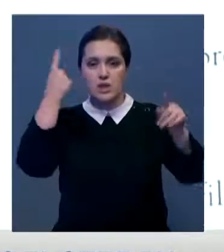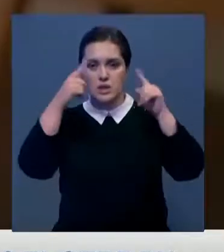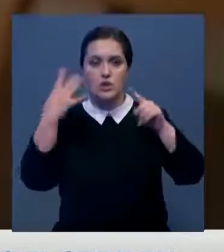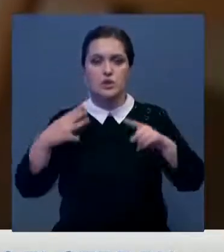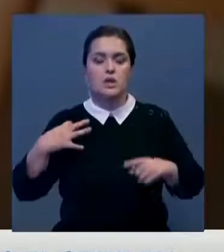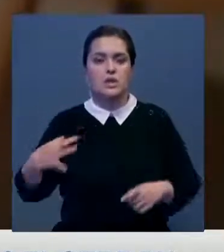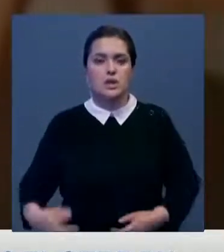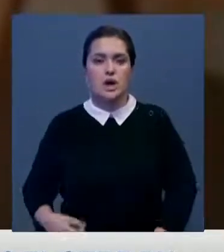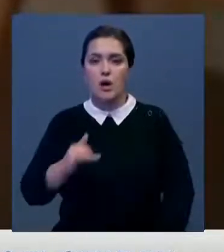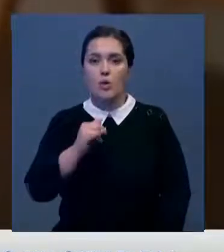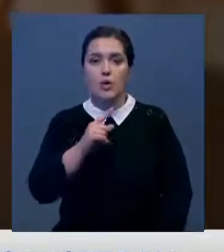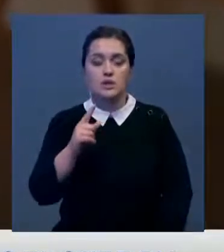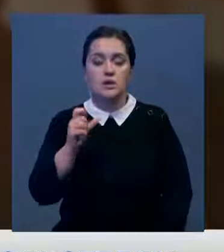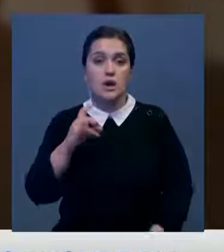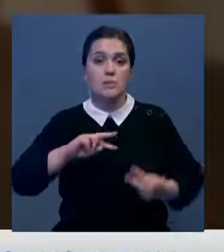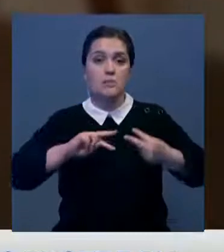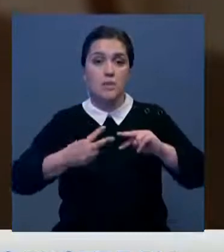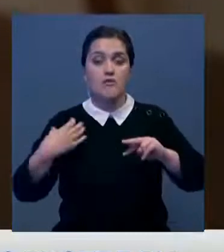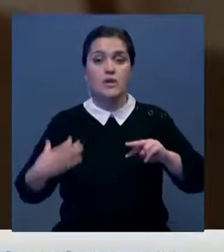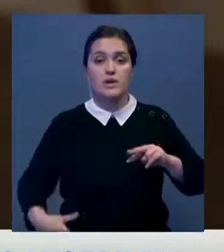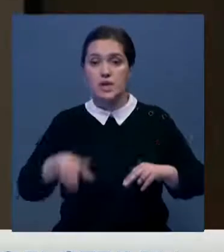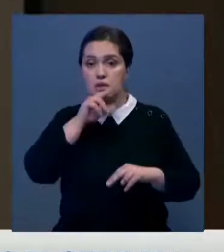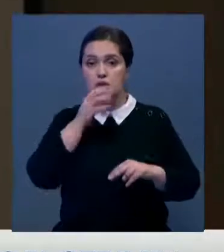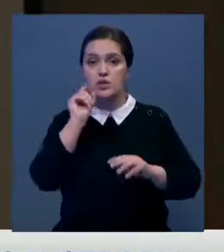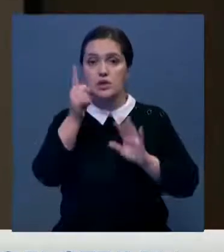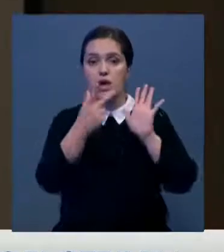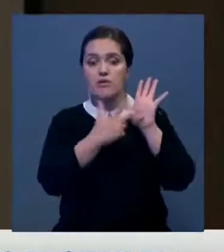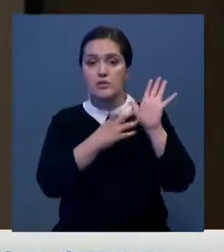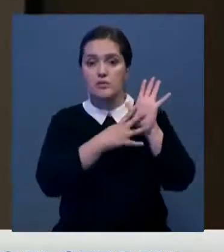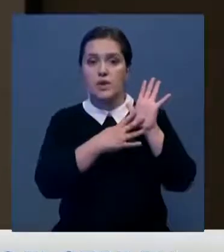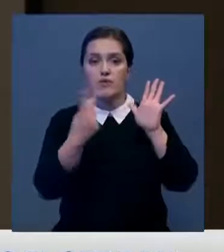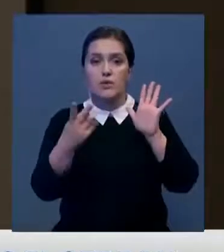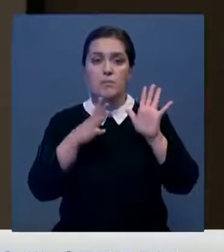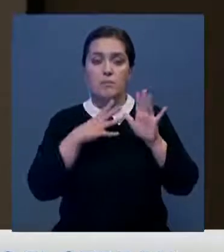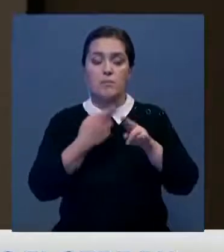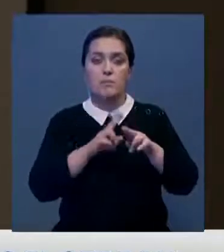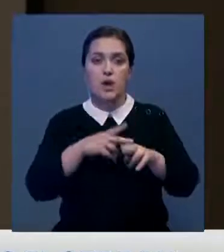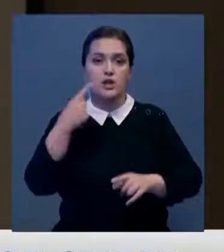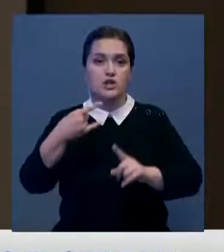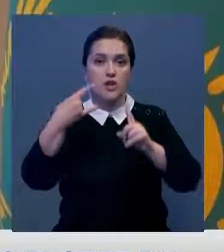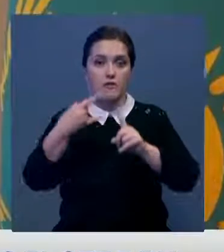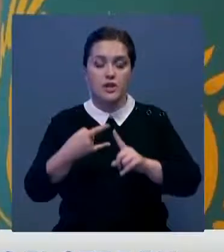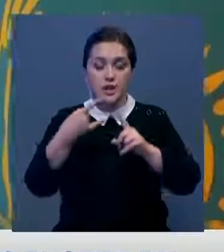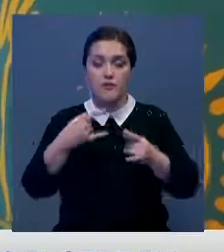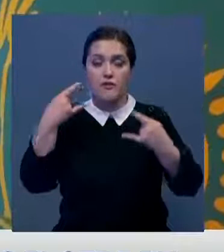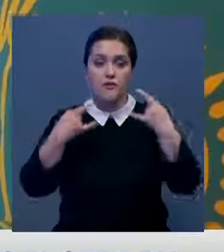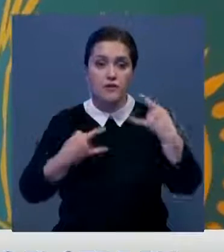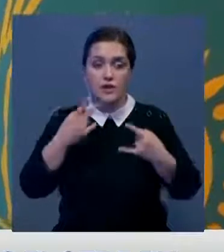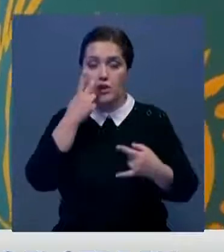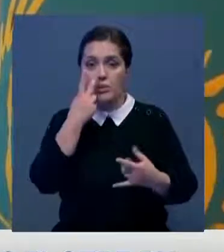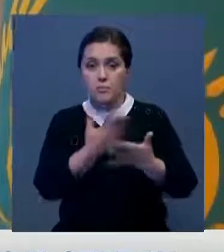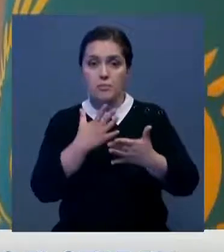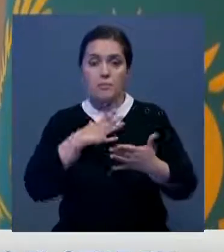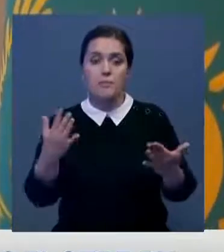Ауэсхана», переведенная на французский язык еще в 1982-м, была переложена в видеоформат. Этот проект был реализован при